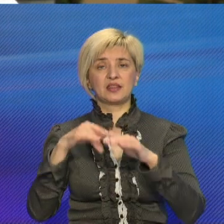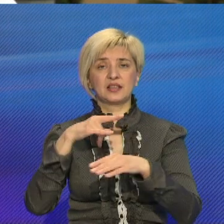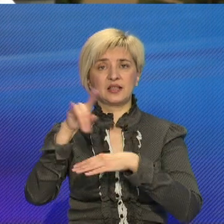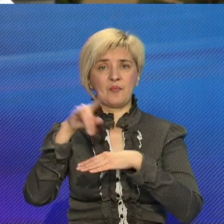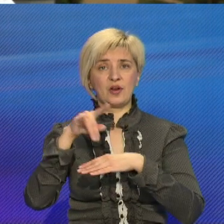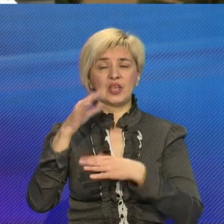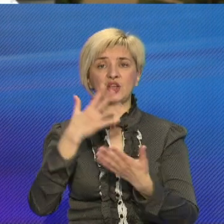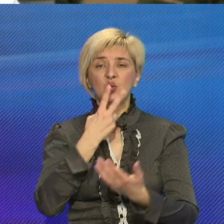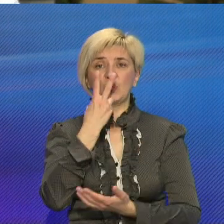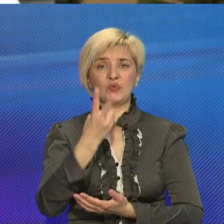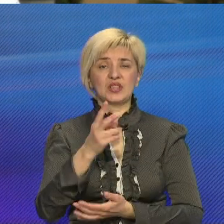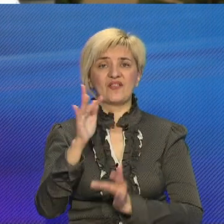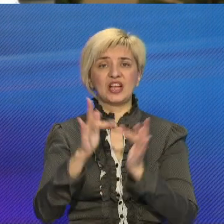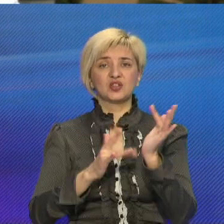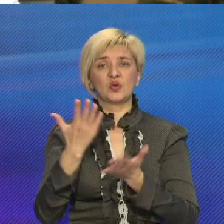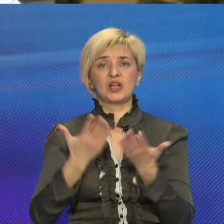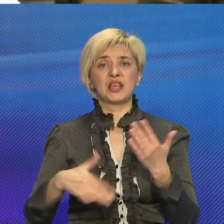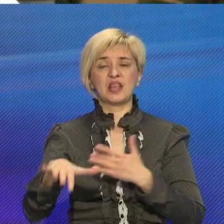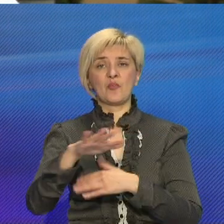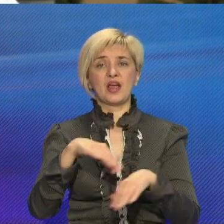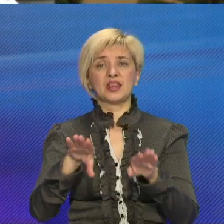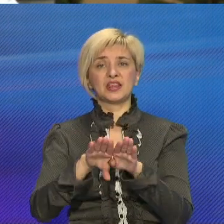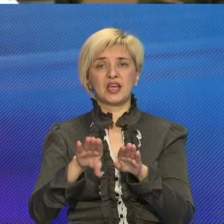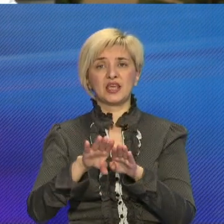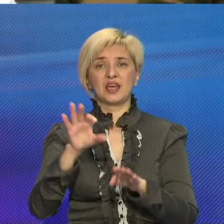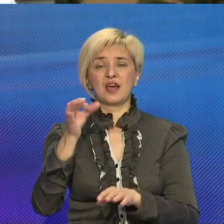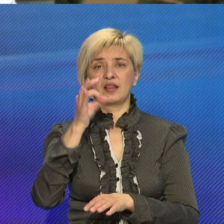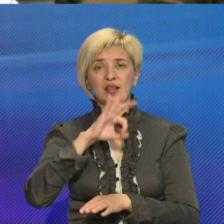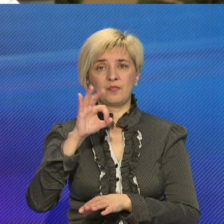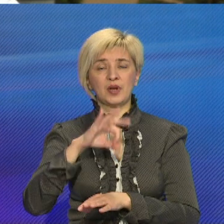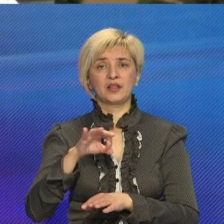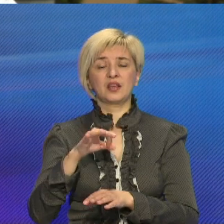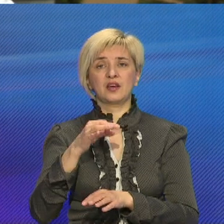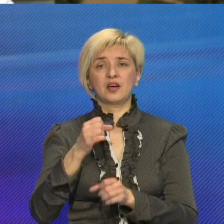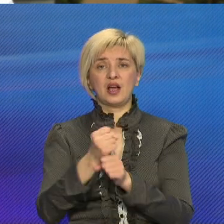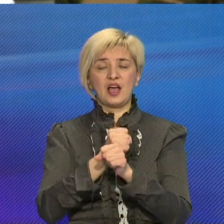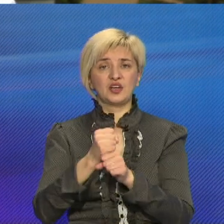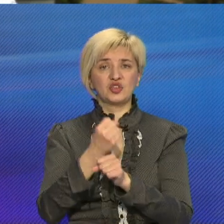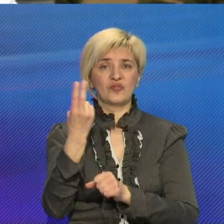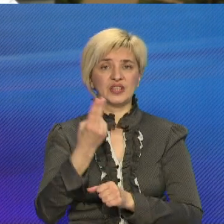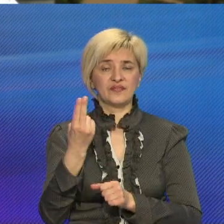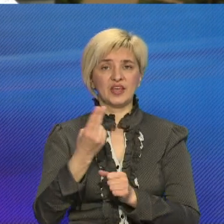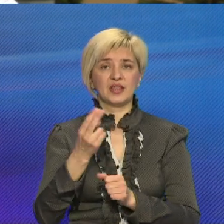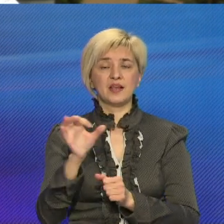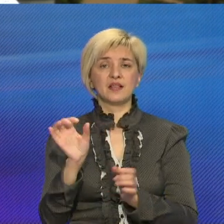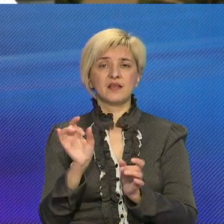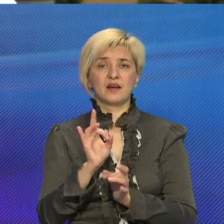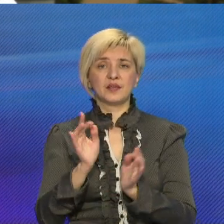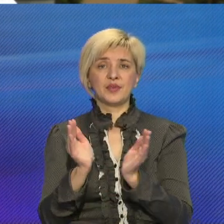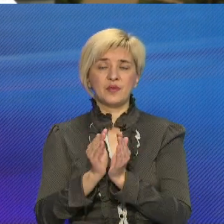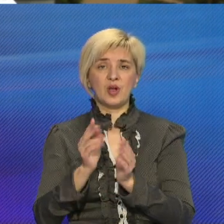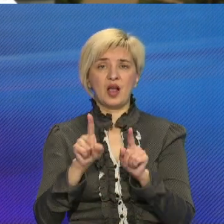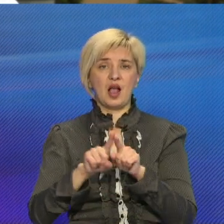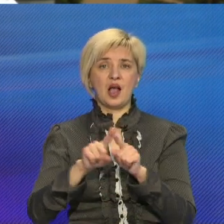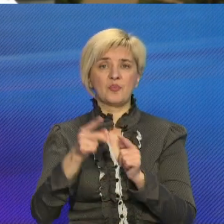они увидят в лесу, либо на полях данные вакцины, содержащие маленькие, маленькие приманки, они коричневого цвета, небольшие, как там два